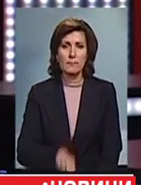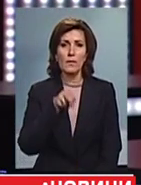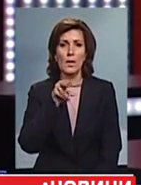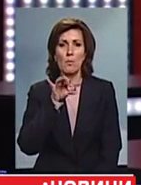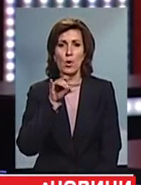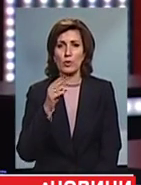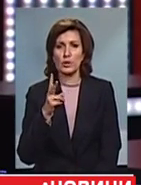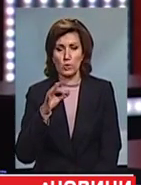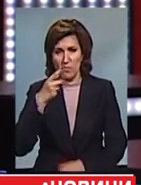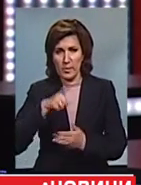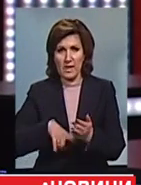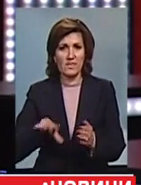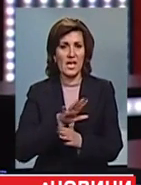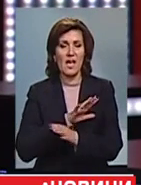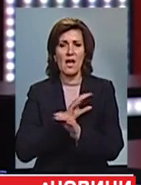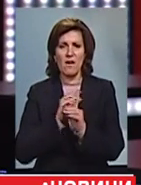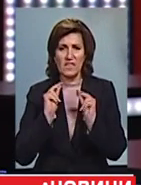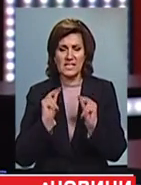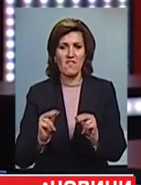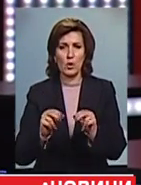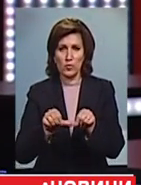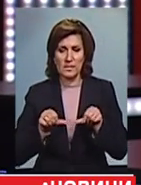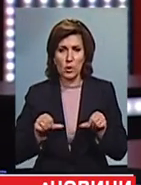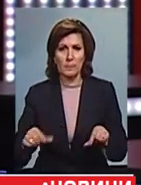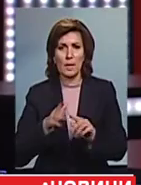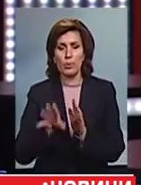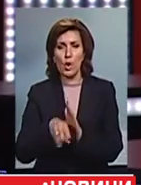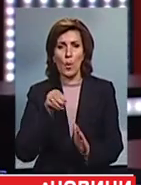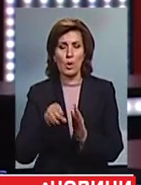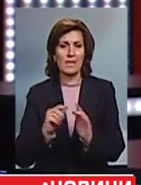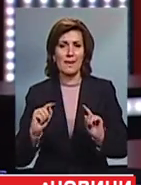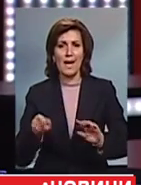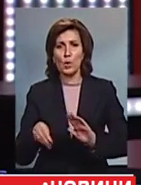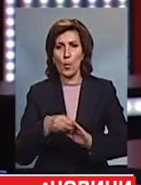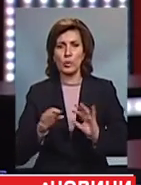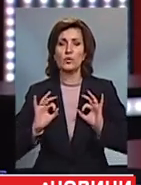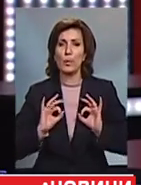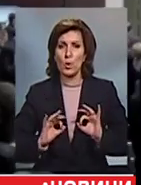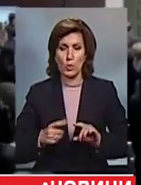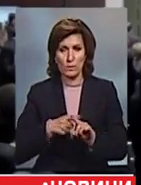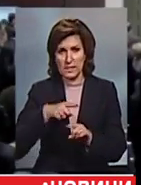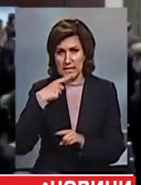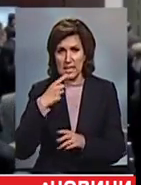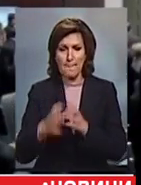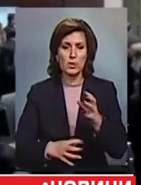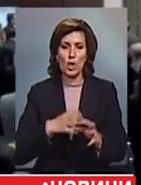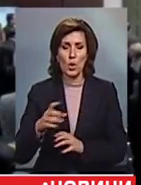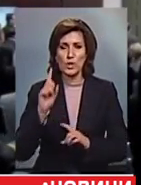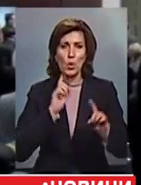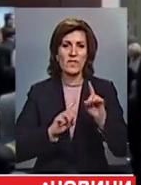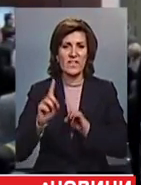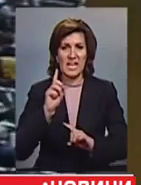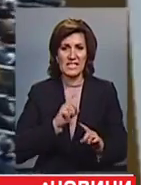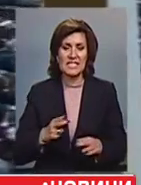Петро Порошенко впевнений у незаангажованості комісії, яка буде обирати антикорупційного прокурора. Про це він сказав на міжнародній